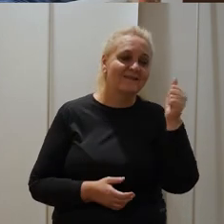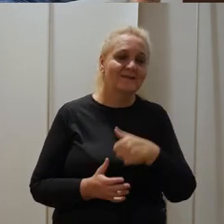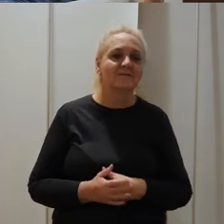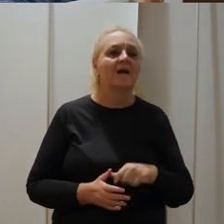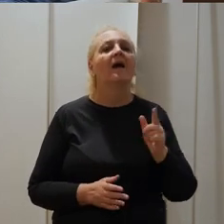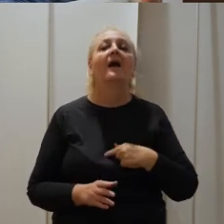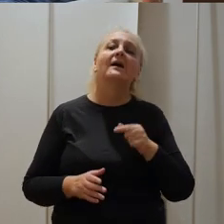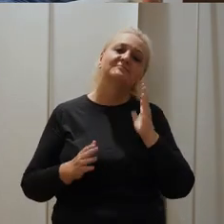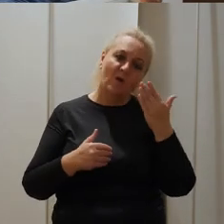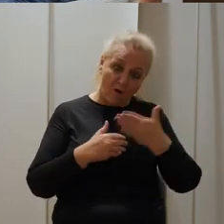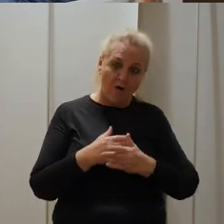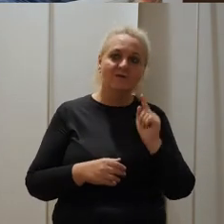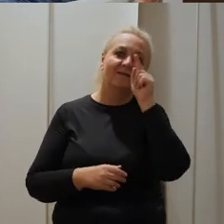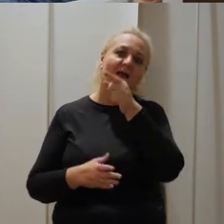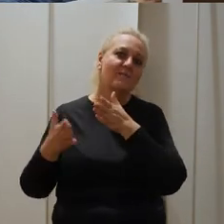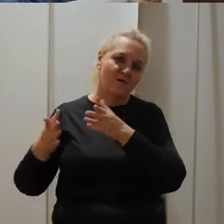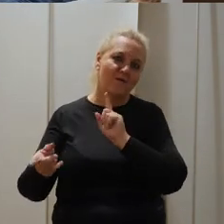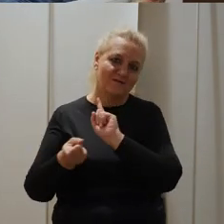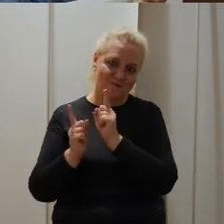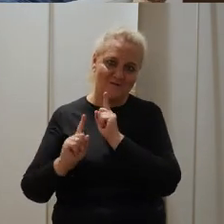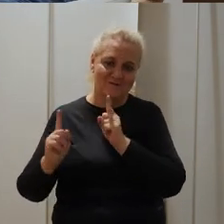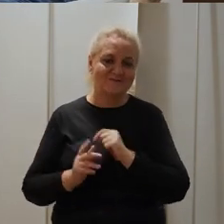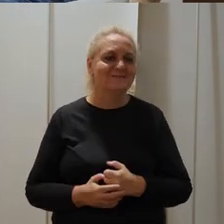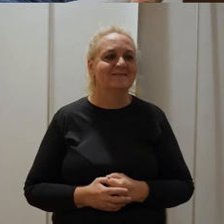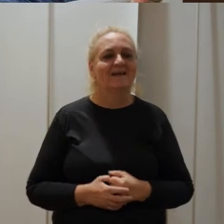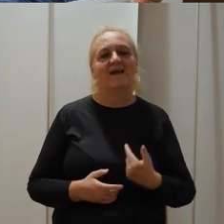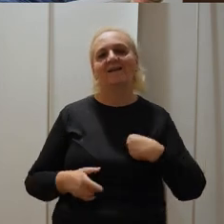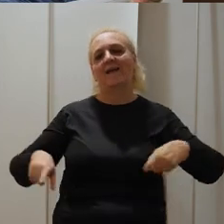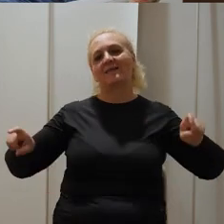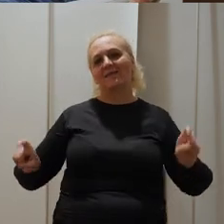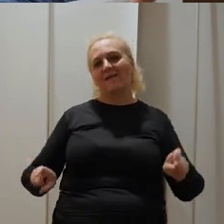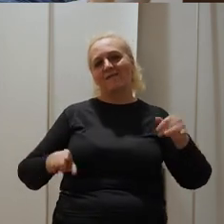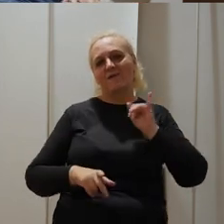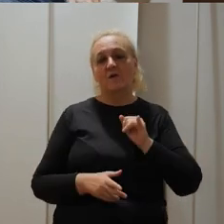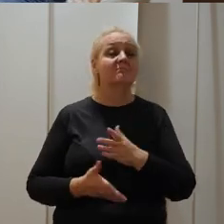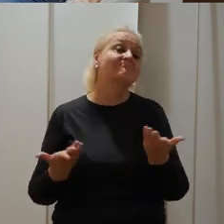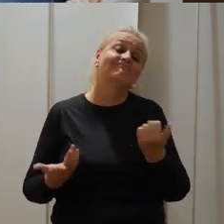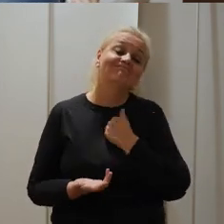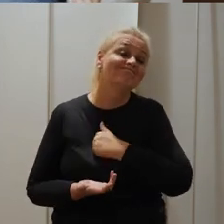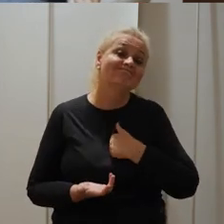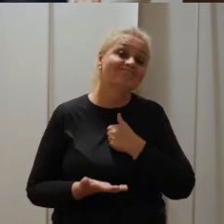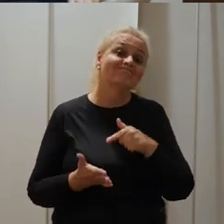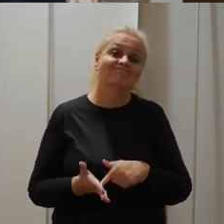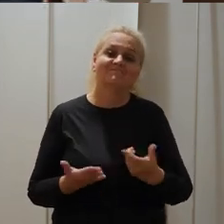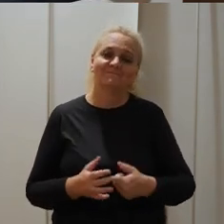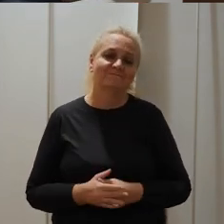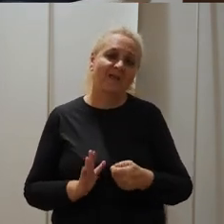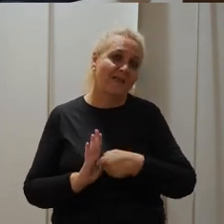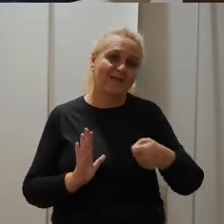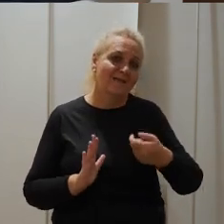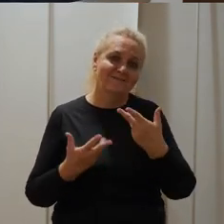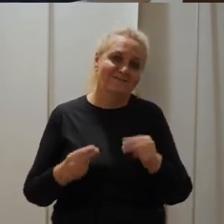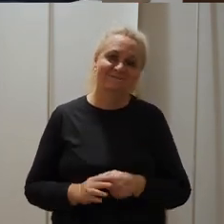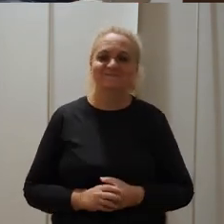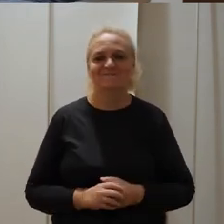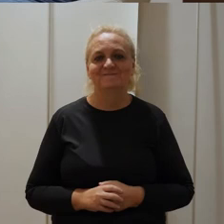w kuluarach wobec tego. No. Ale ja się już rozsiadłam, jest tak dobrze. Niestety, to nie jest nagranie na Nerdheim. Tak,